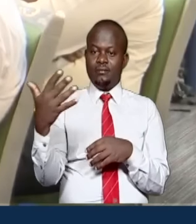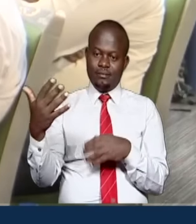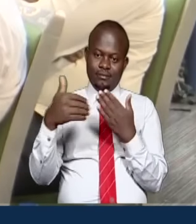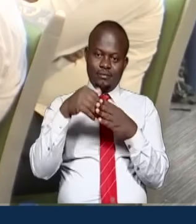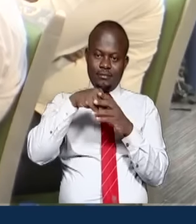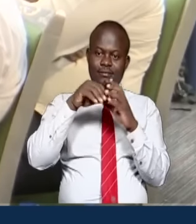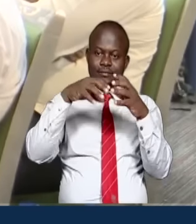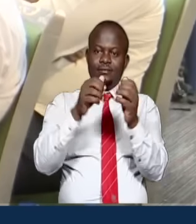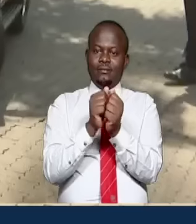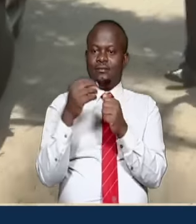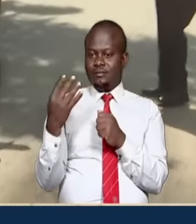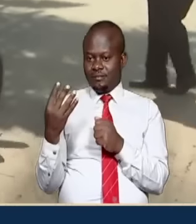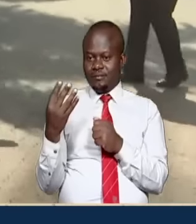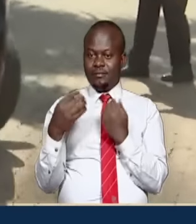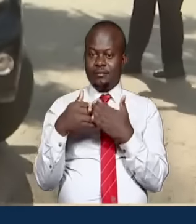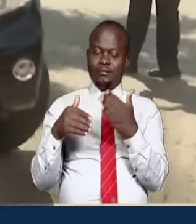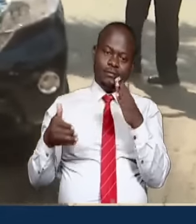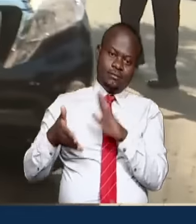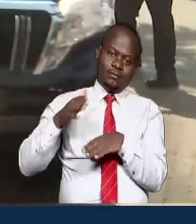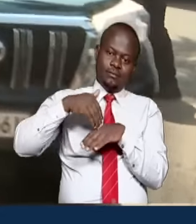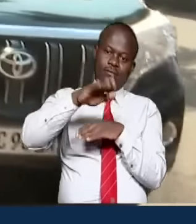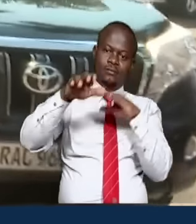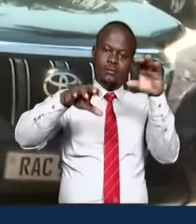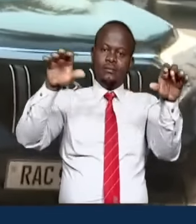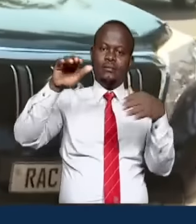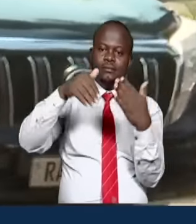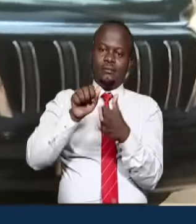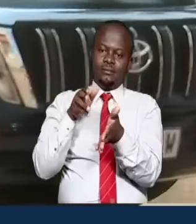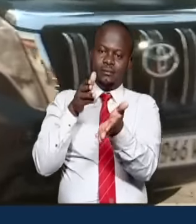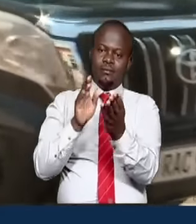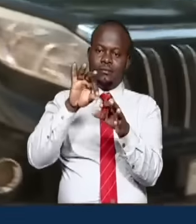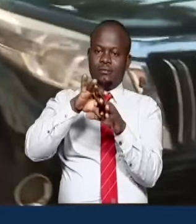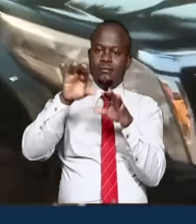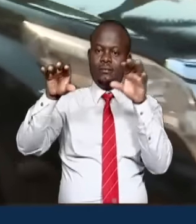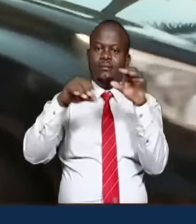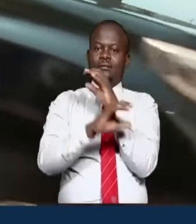zigize amatsinda 18 zahise zoherezwa kuri site aho zizakurikiranira amatora hirya no